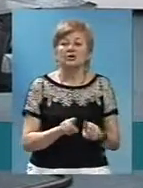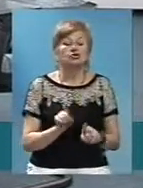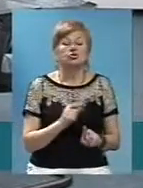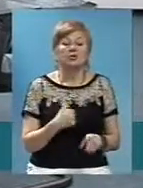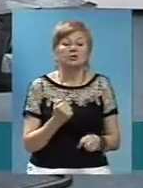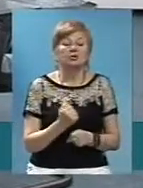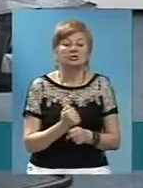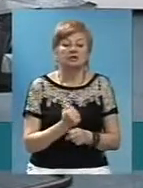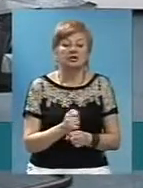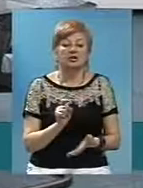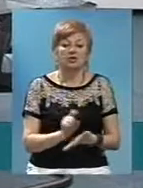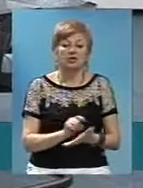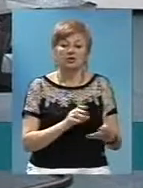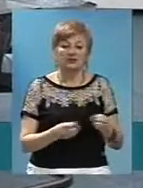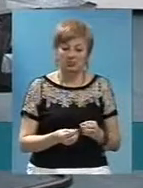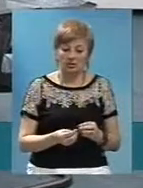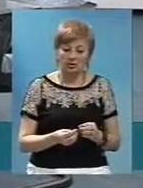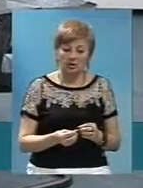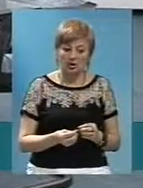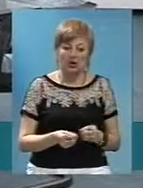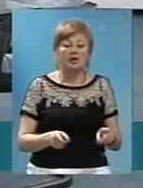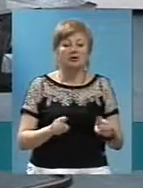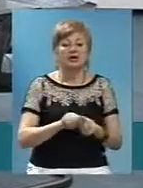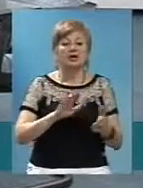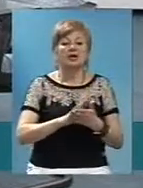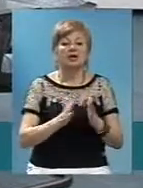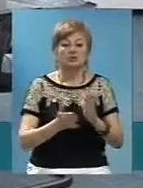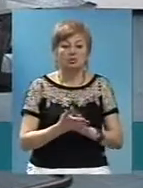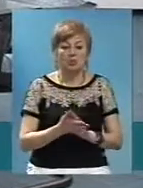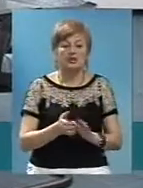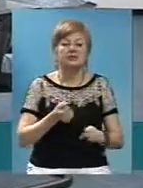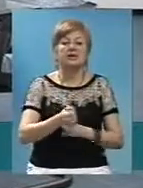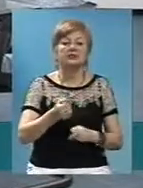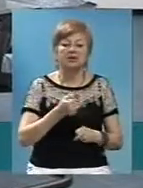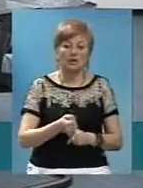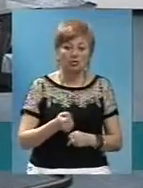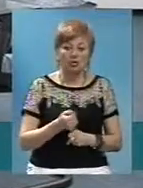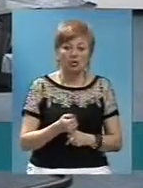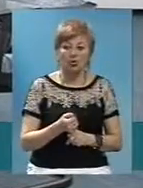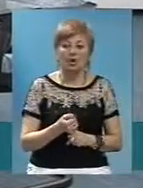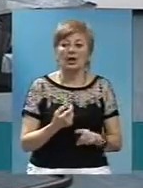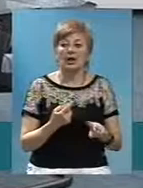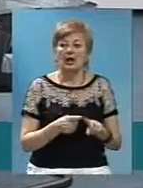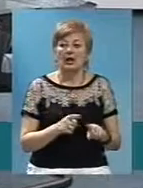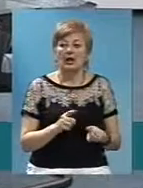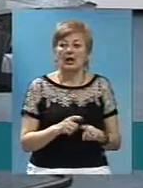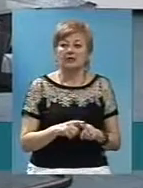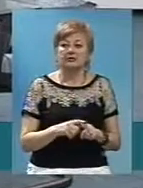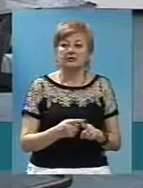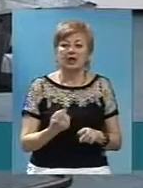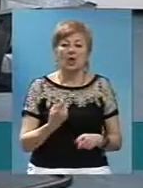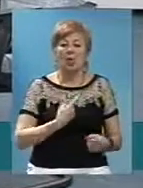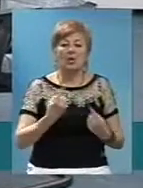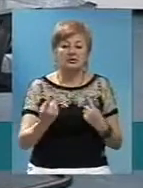зробити. Така ситуація, ситуація терору, є не справою схиблених одинаків.